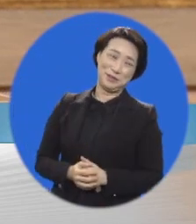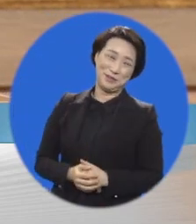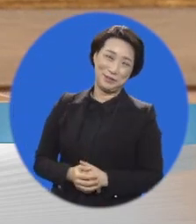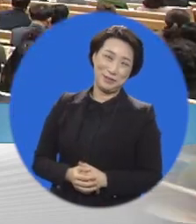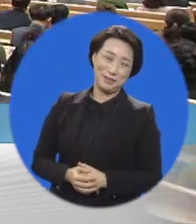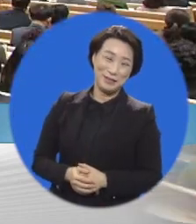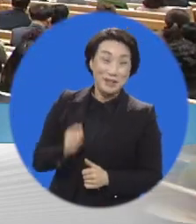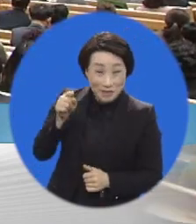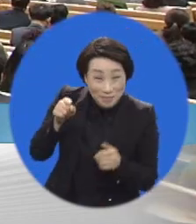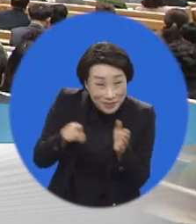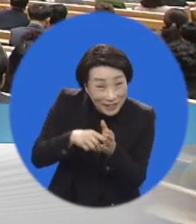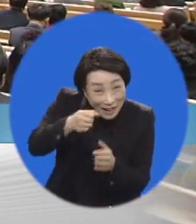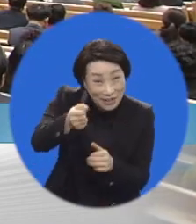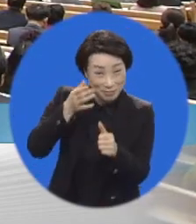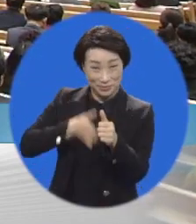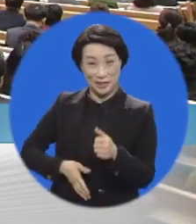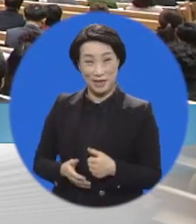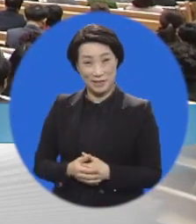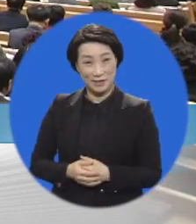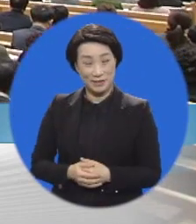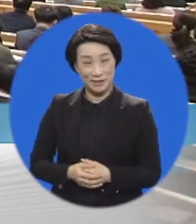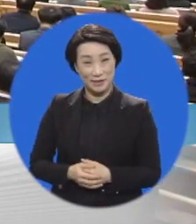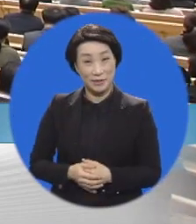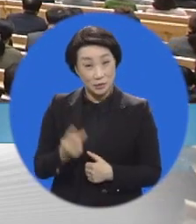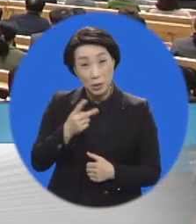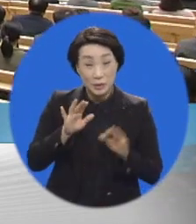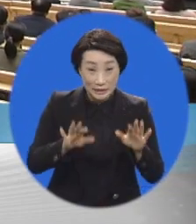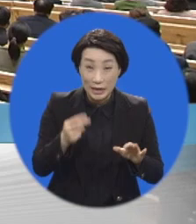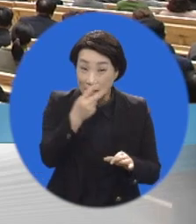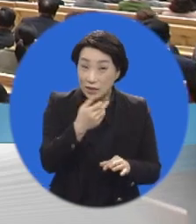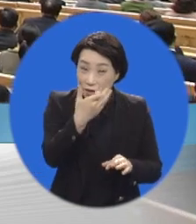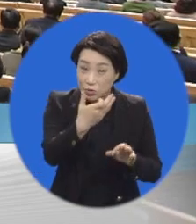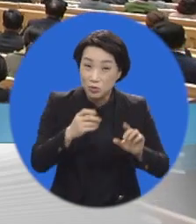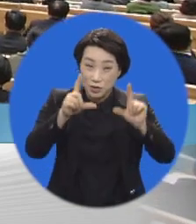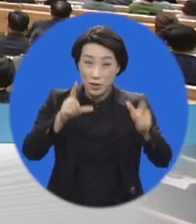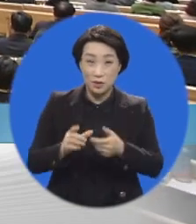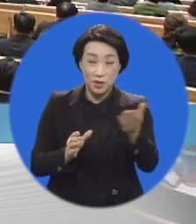있음을 믿어라 이 말이오. 네. 그리고 2019년도에